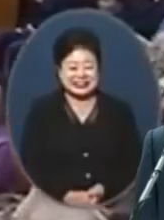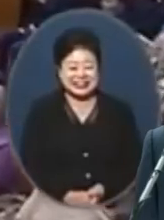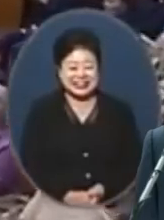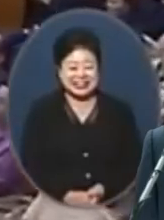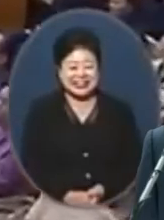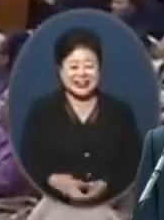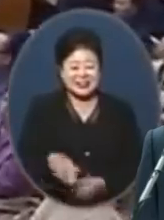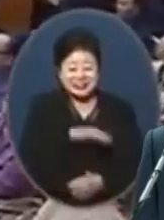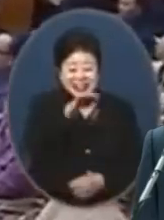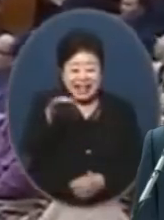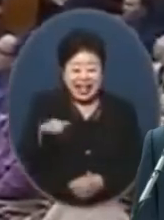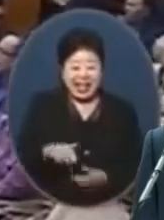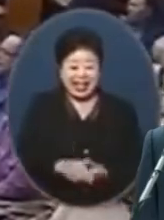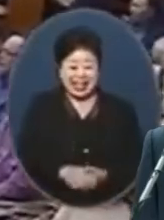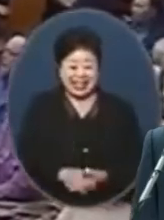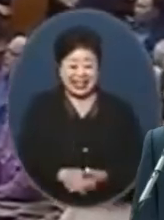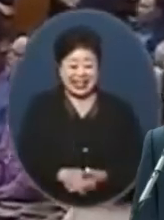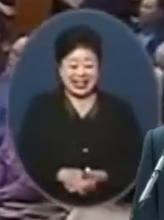우리가